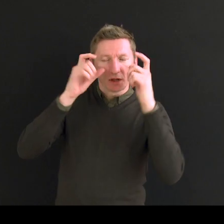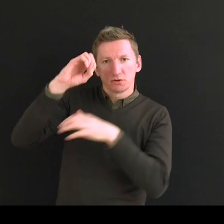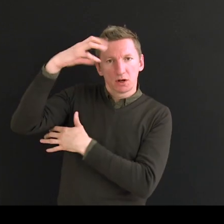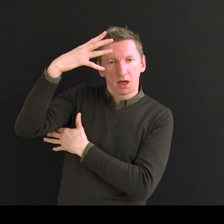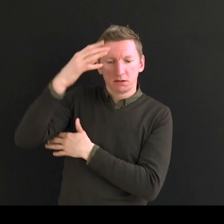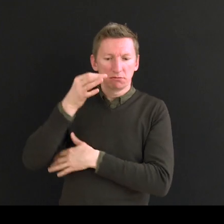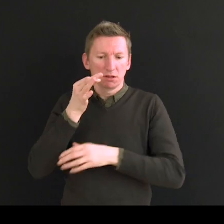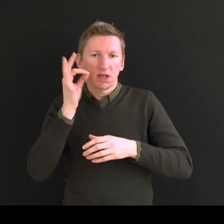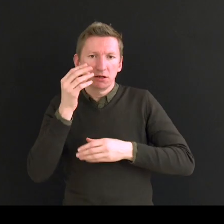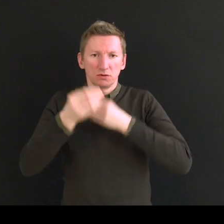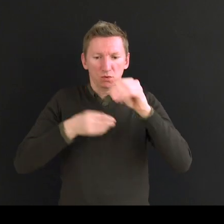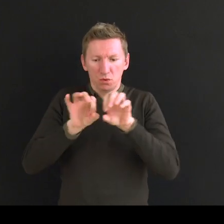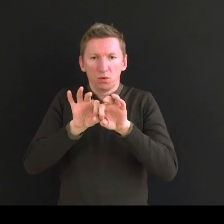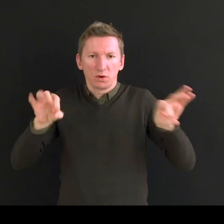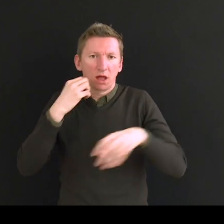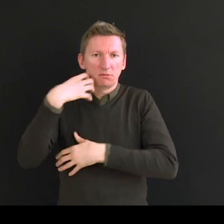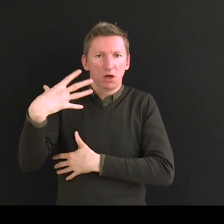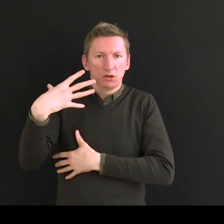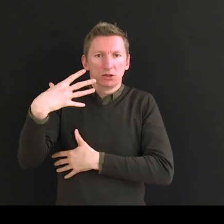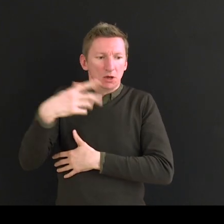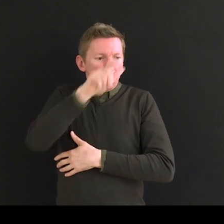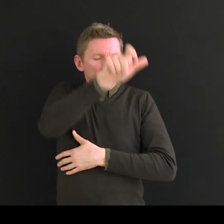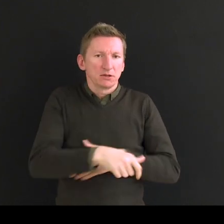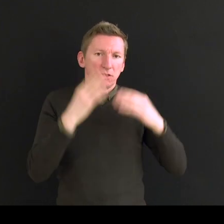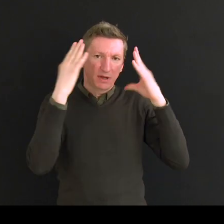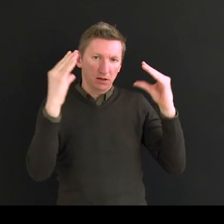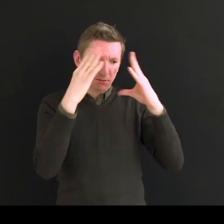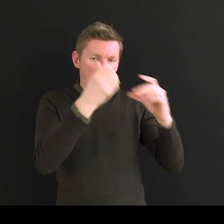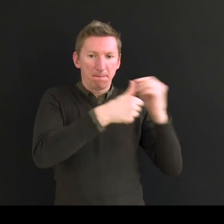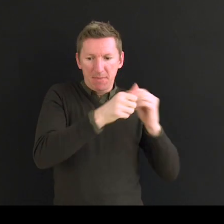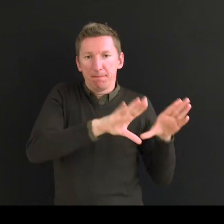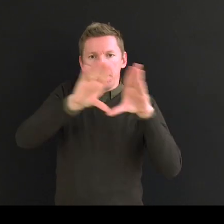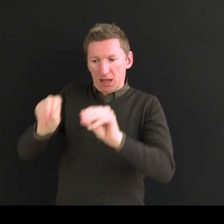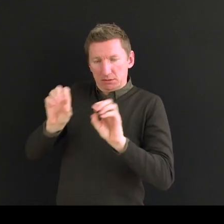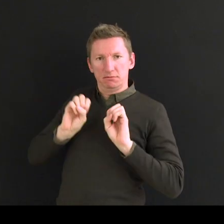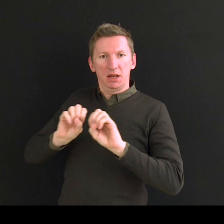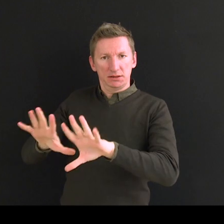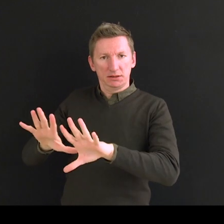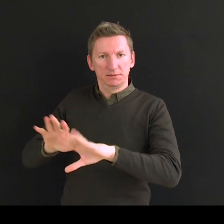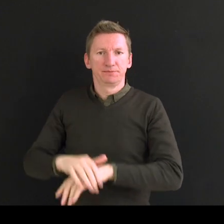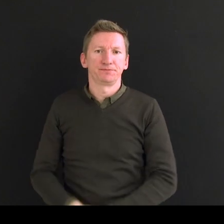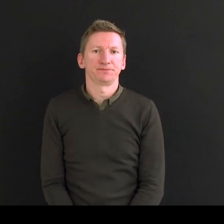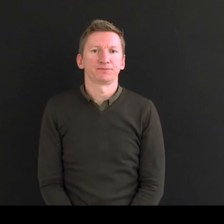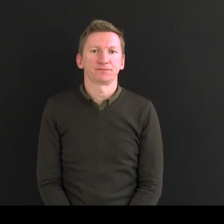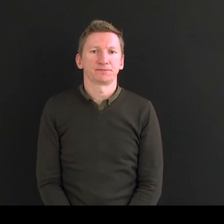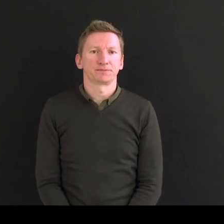Lunettes de soleil, tasses ou cannes blanches doivent rester à l'endroit où la personne malentendante malvoyante les a posées.